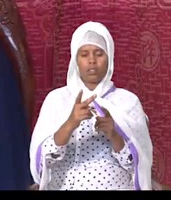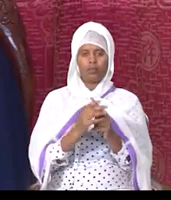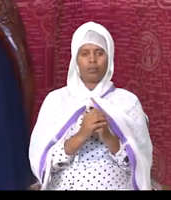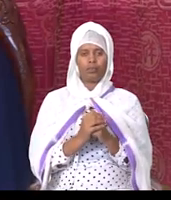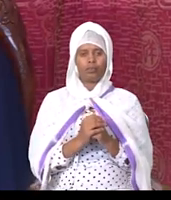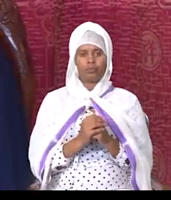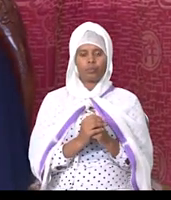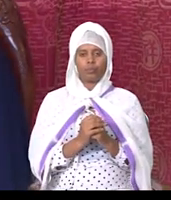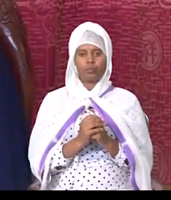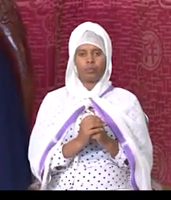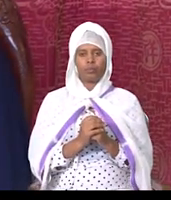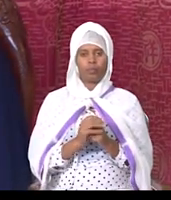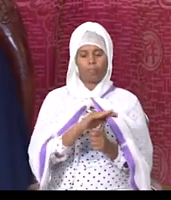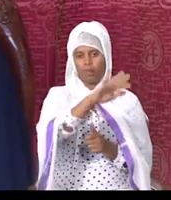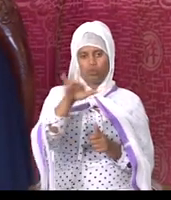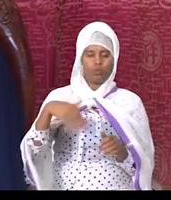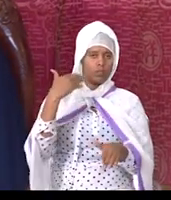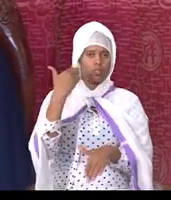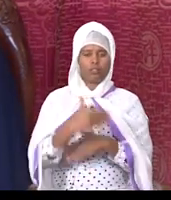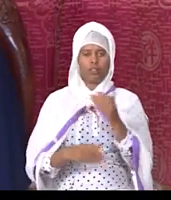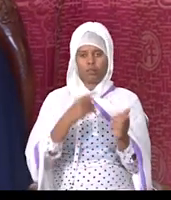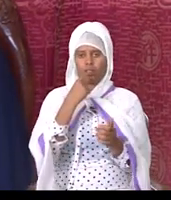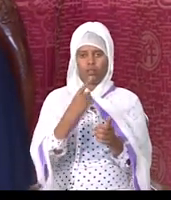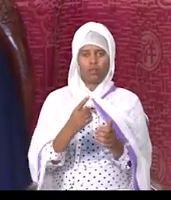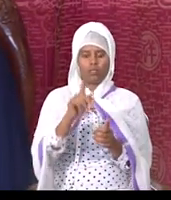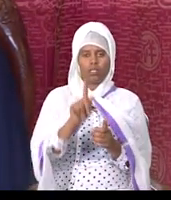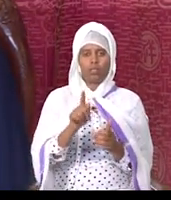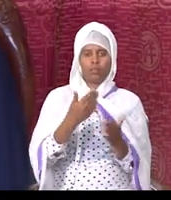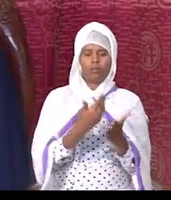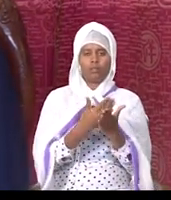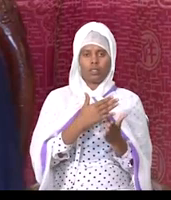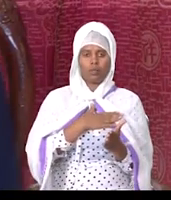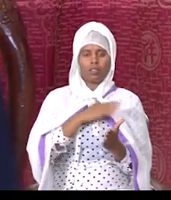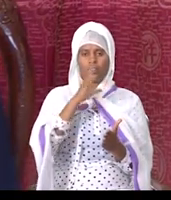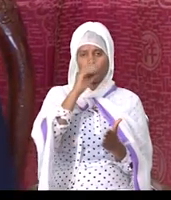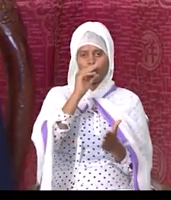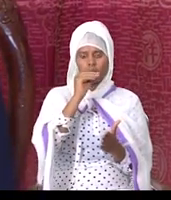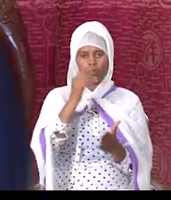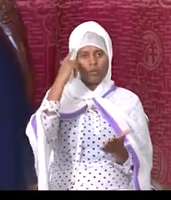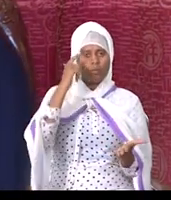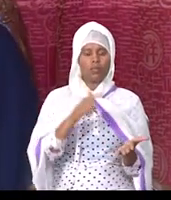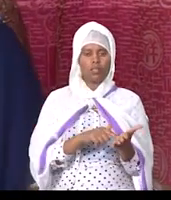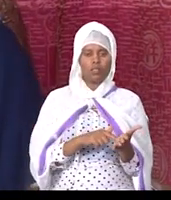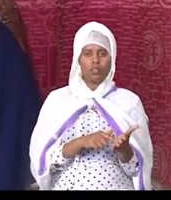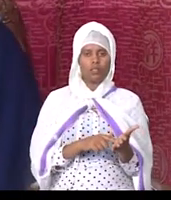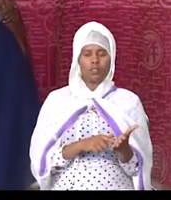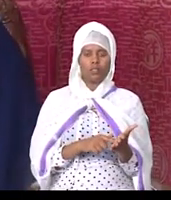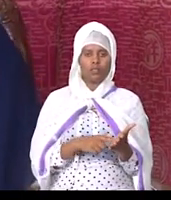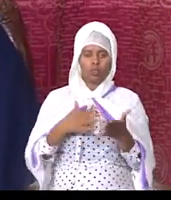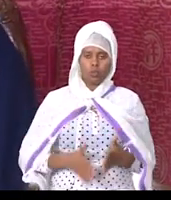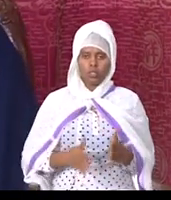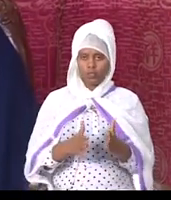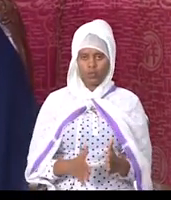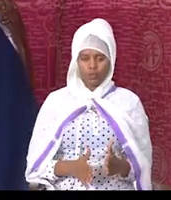تملكيتنا ويبي تفصم كله يل مالتي كله تفصم بلا نبيات بزعباي استنبيو تولي مالت كصن